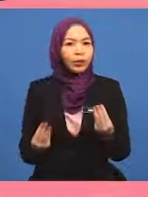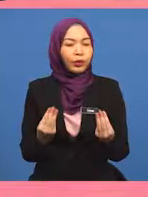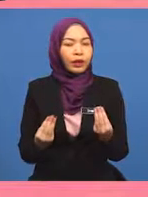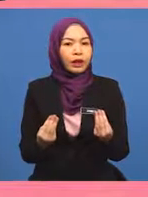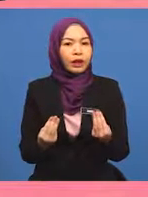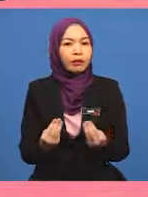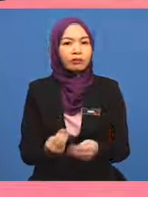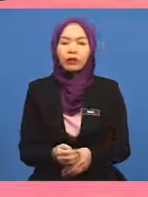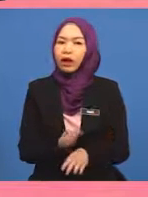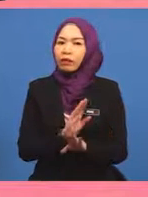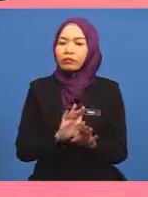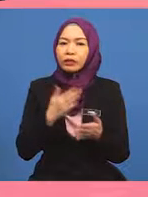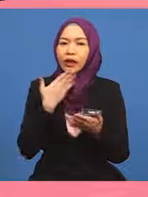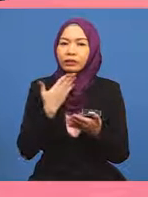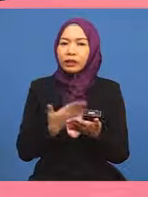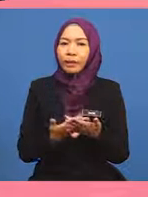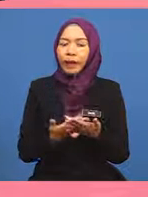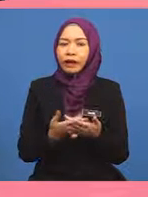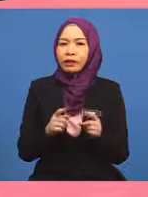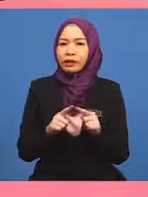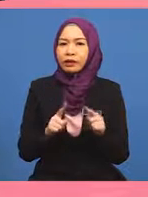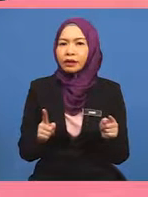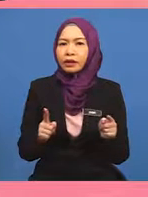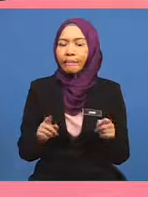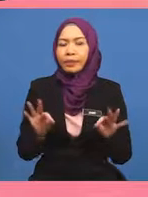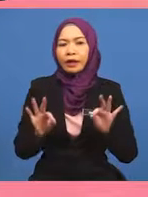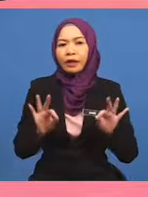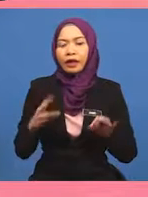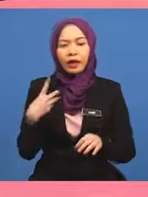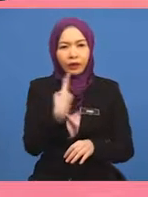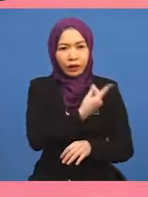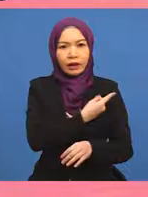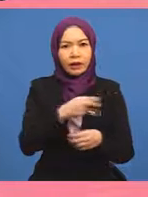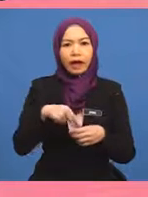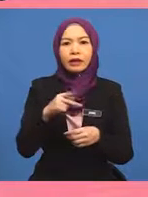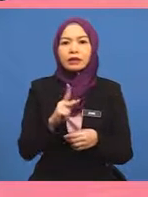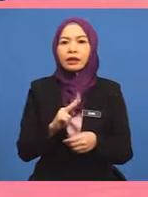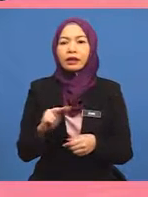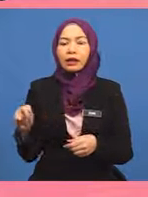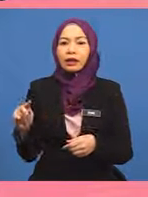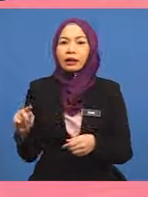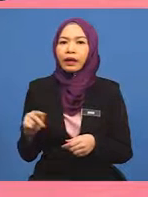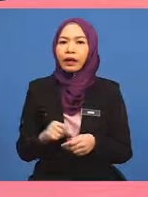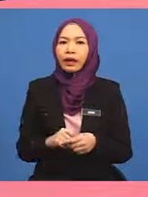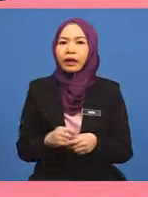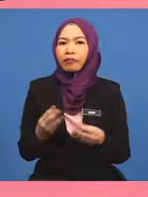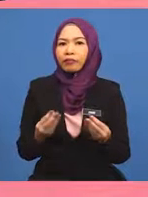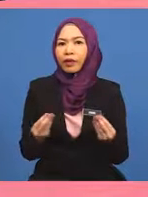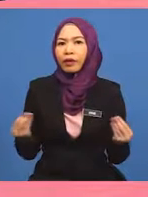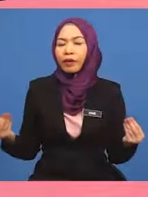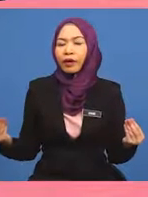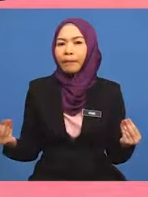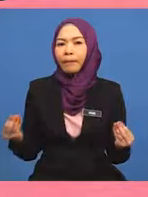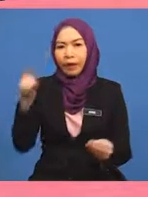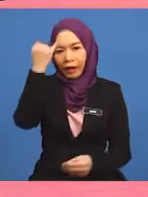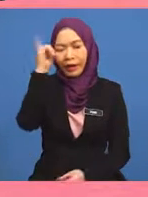yang terbaik. Sebaliknya, jika kita menghasilkan beberapa idea,